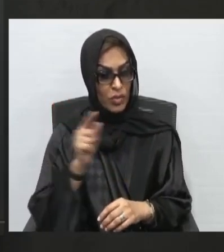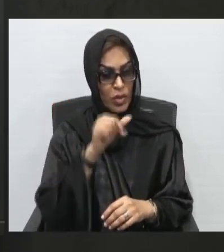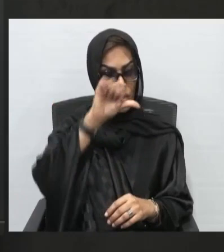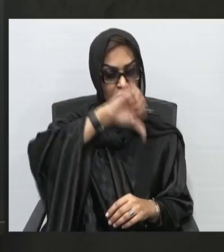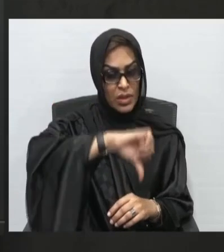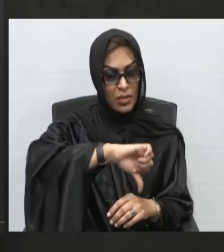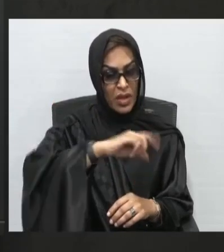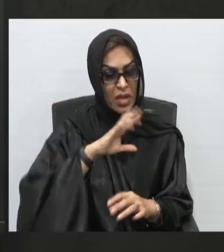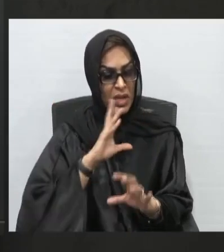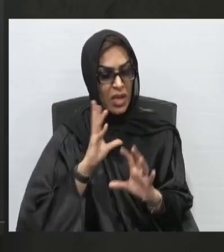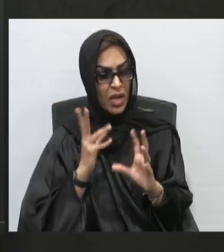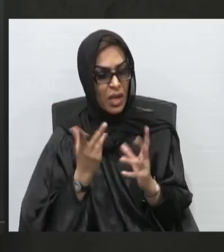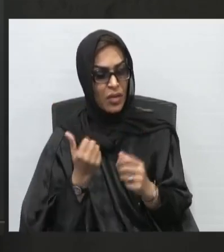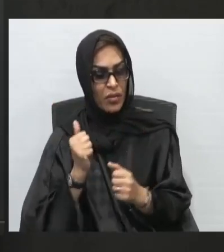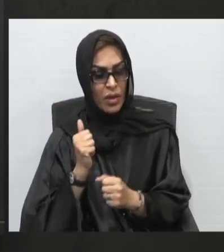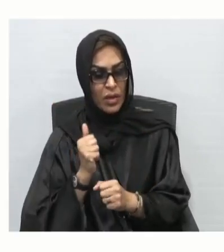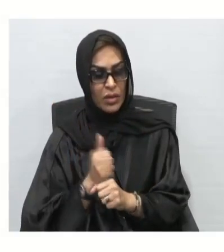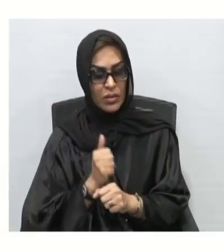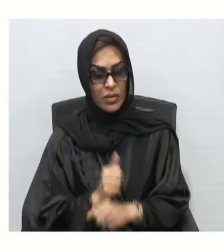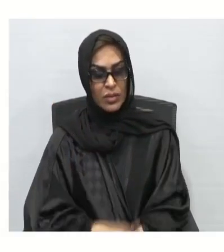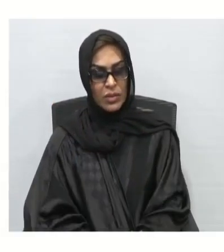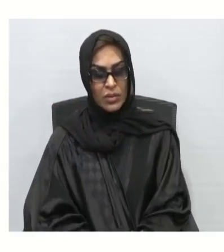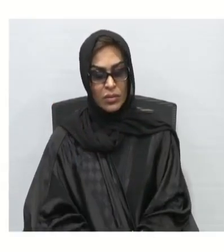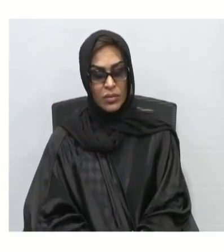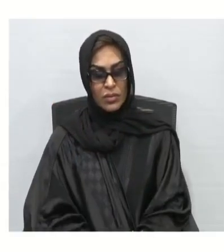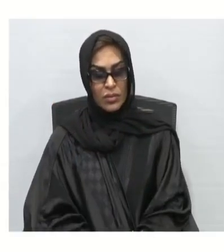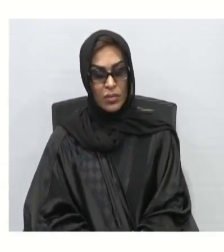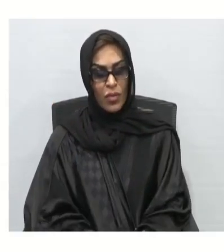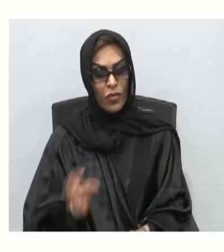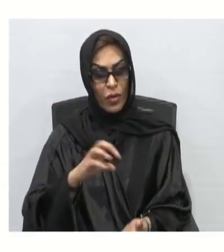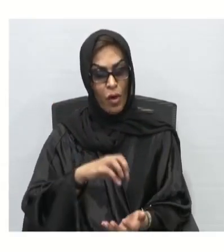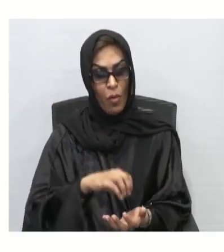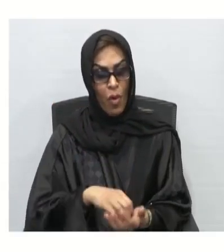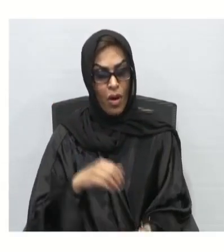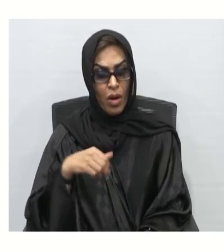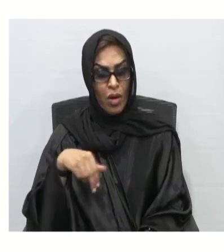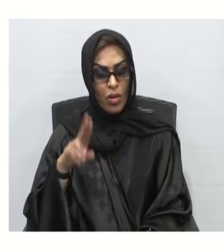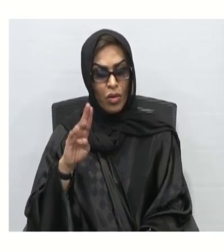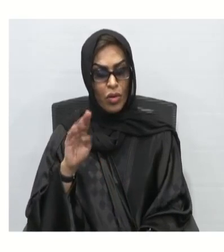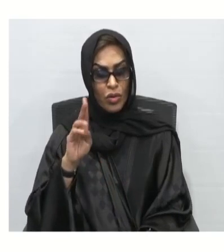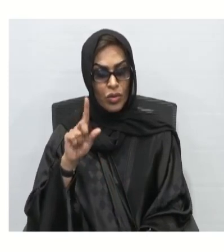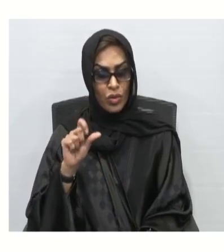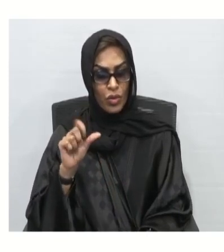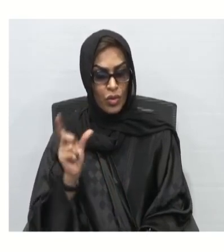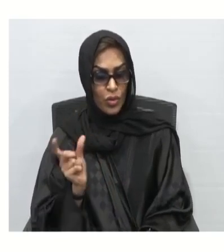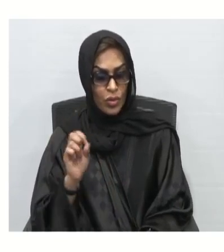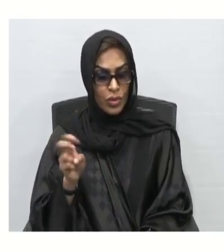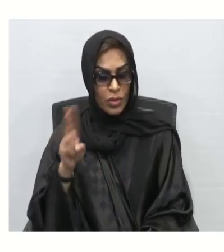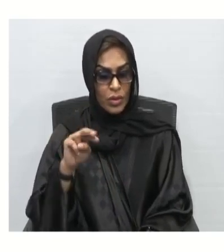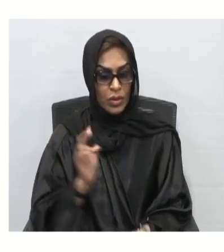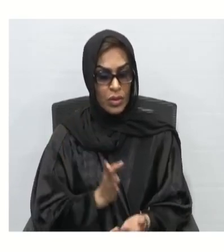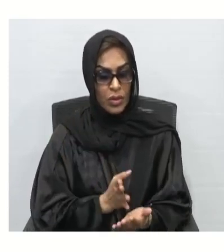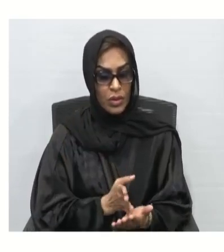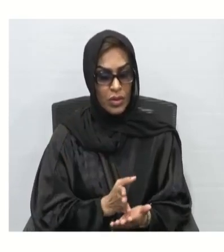اريد ان اتعرف كيف تتم عمليه الشراء الرقمي تعد طريقه